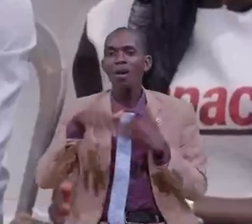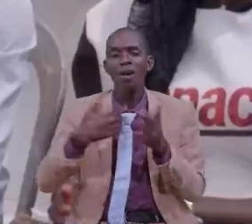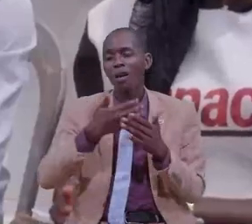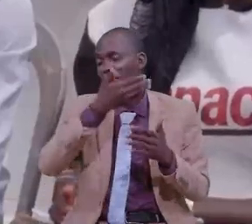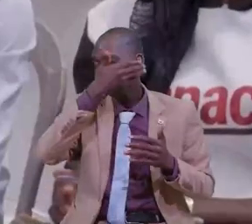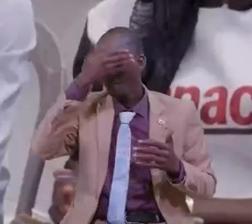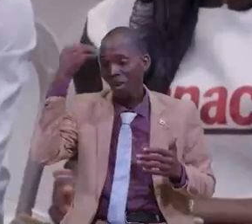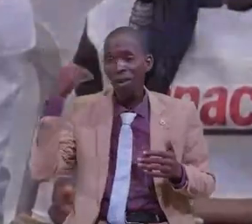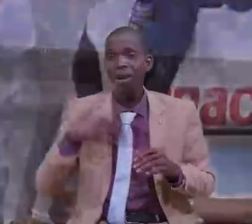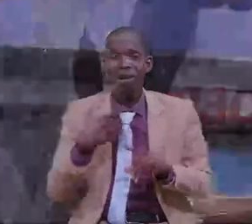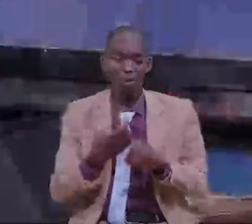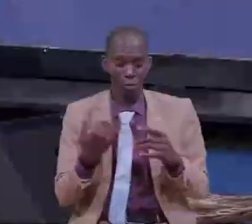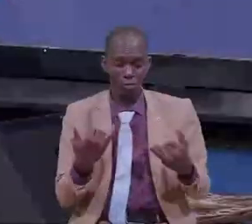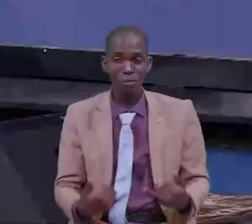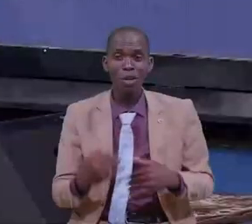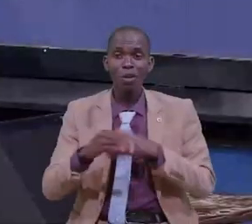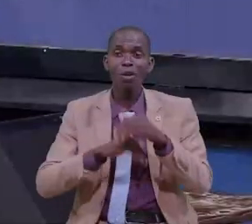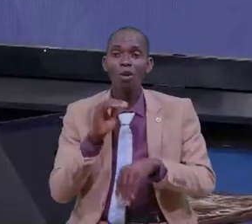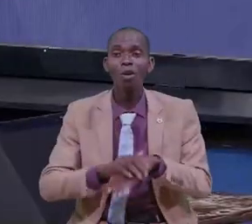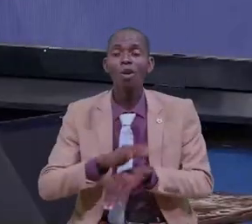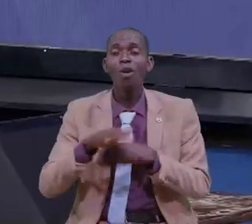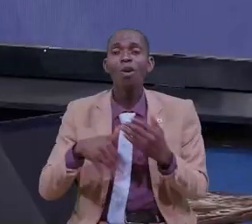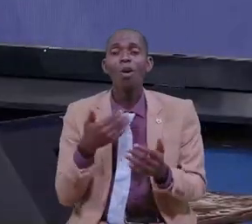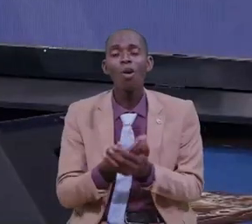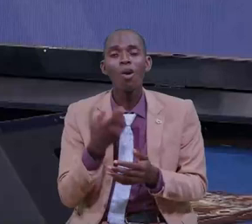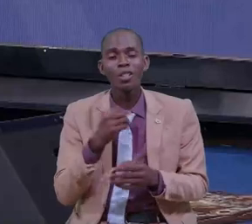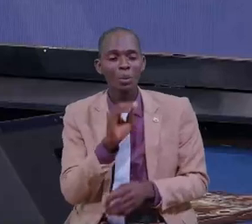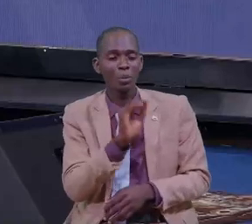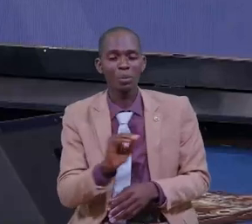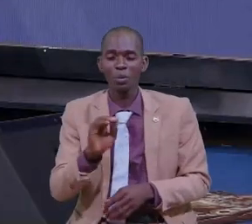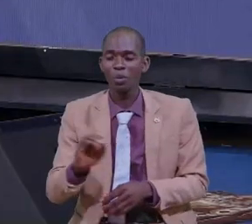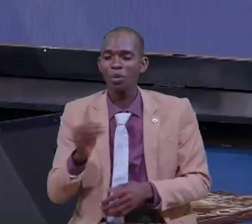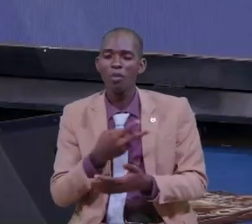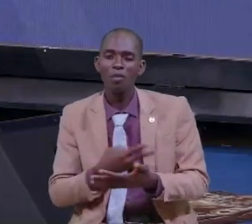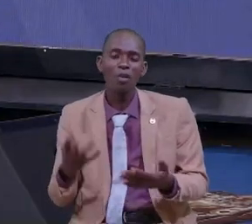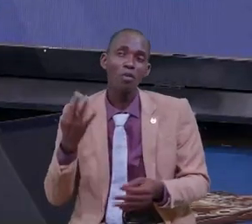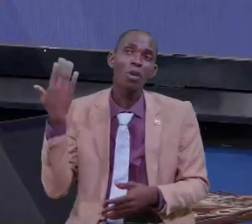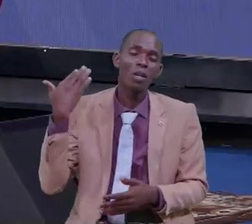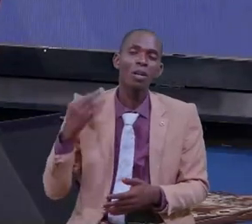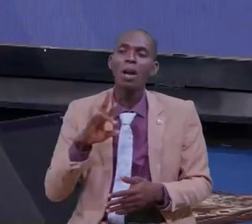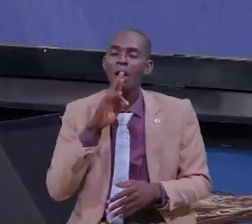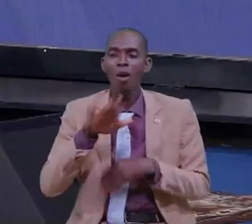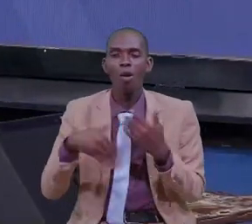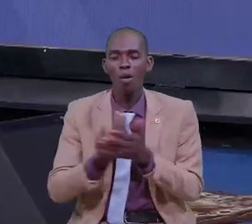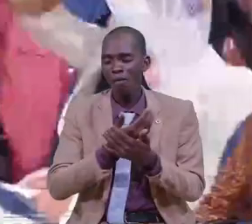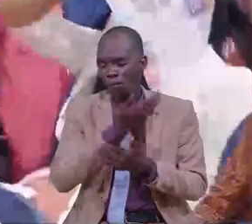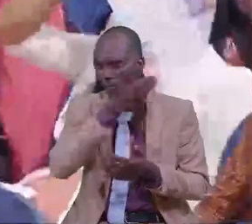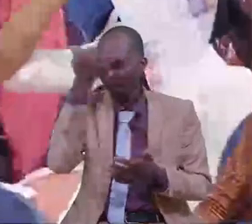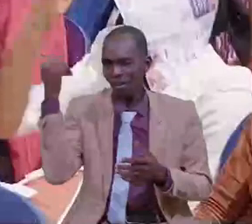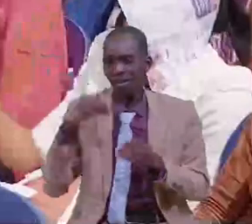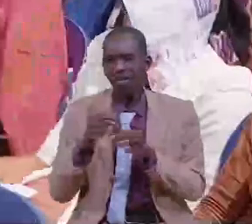oubliés. Et à partir de ce jour, tous les zéros de votre vie sont oubliés au nom